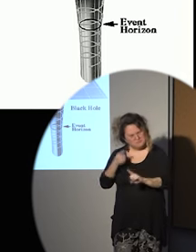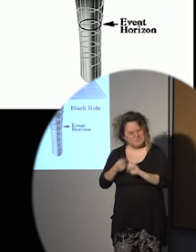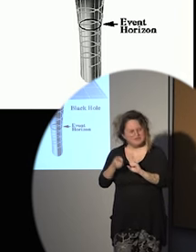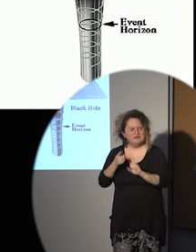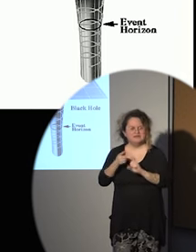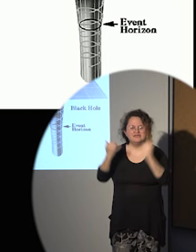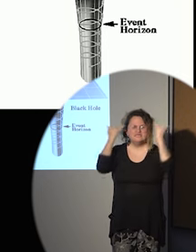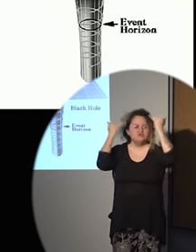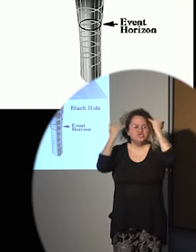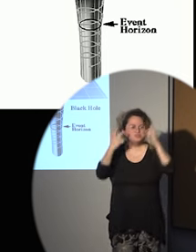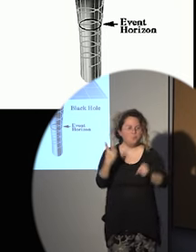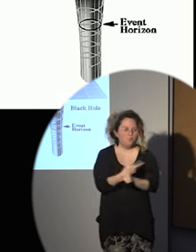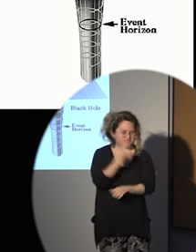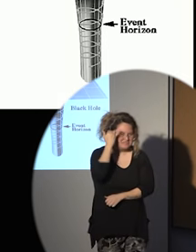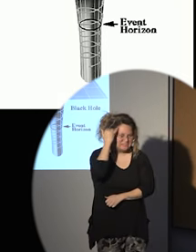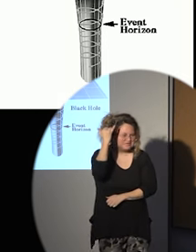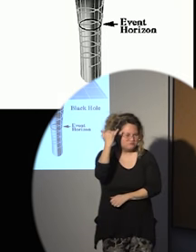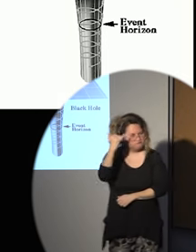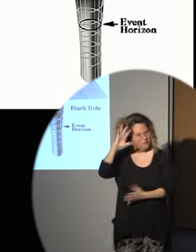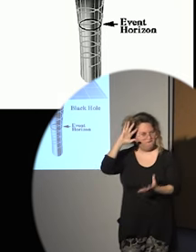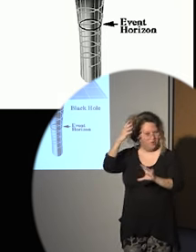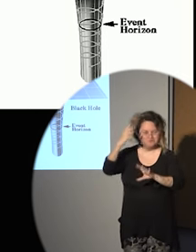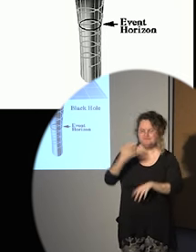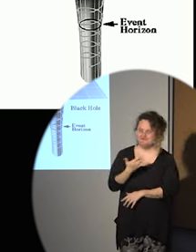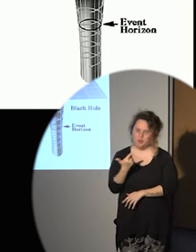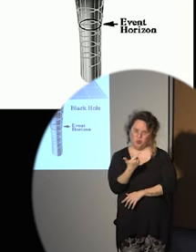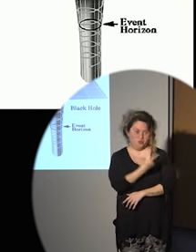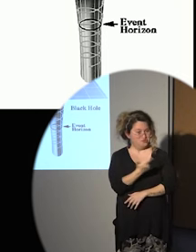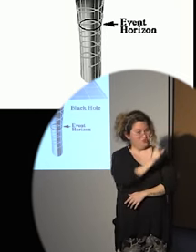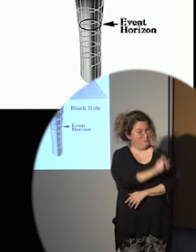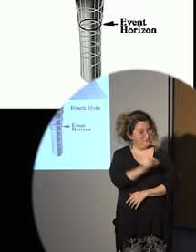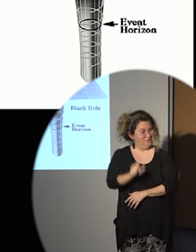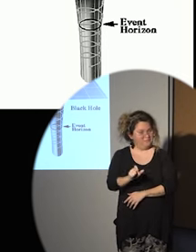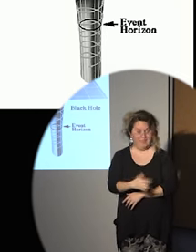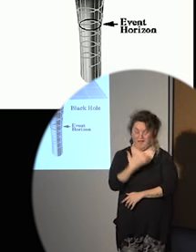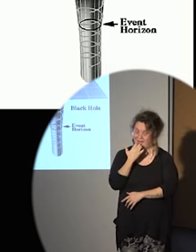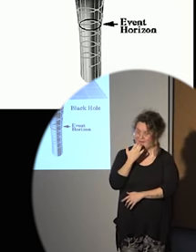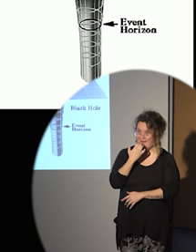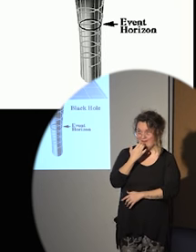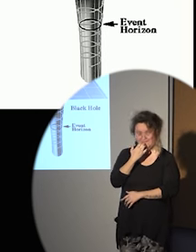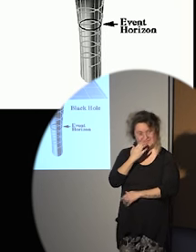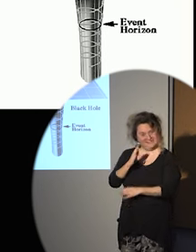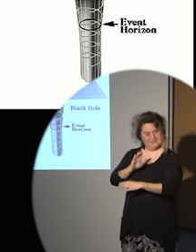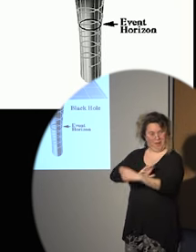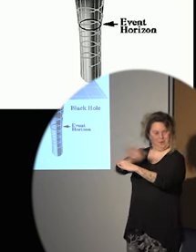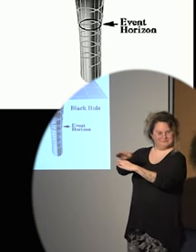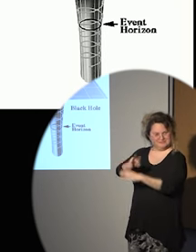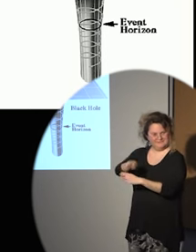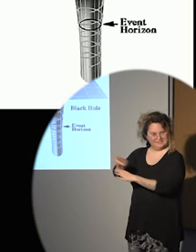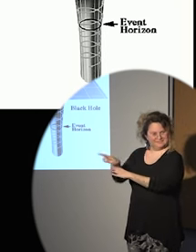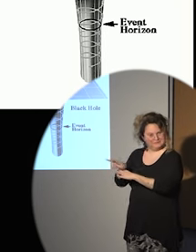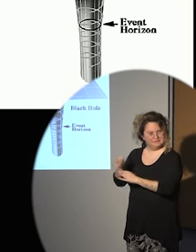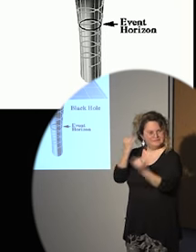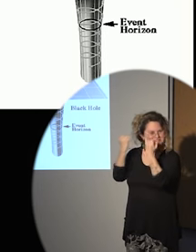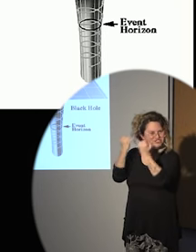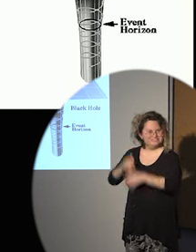fâcheuse idée, ou un peu casse-cou, de vouloir visiter un trou noir. Imaginez maintenant qu'il y